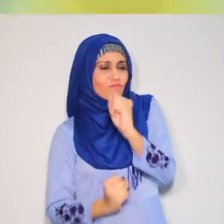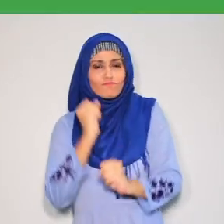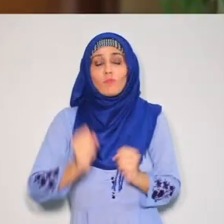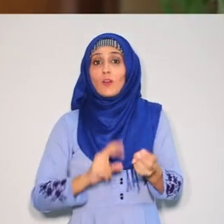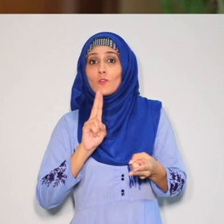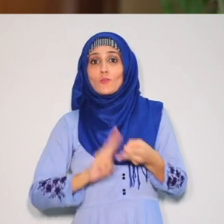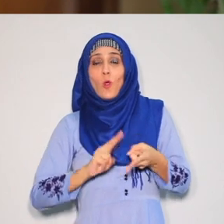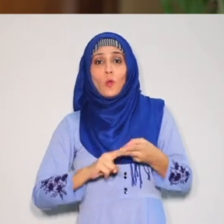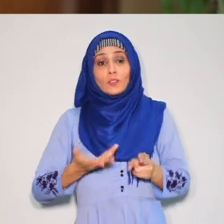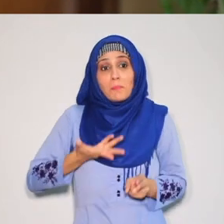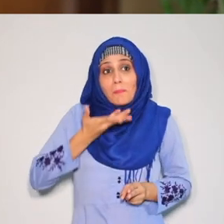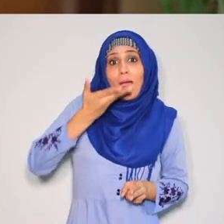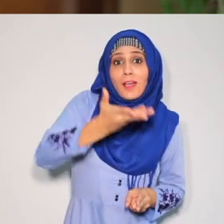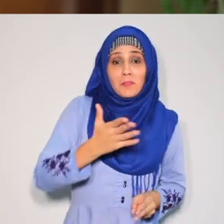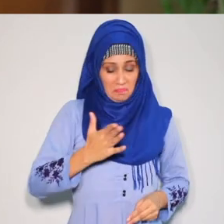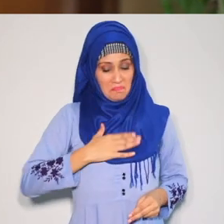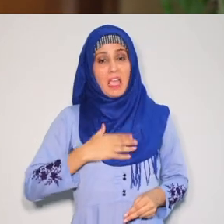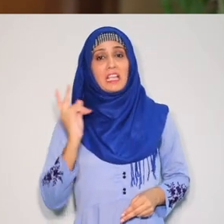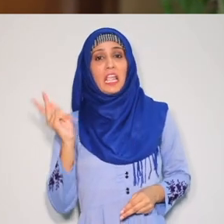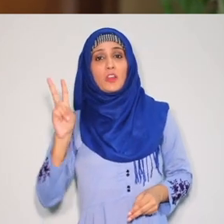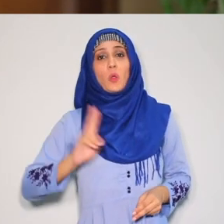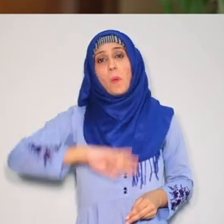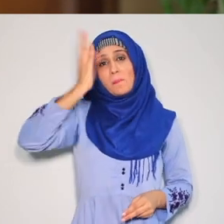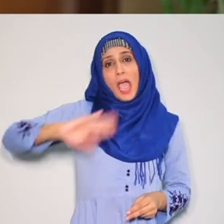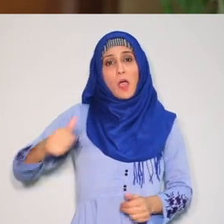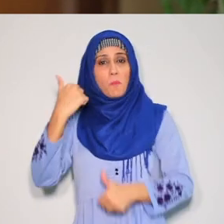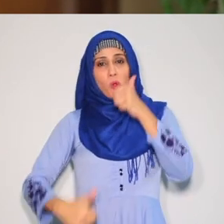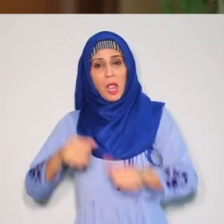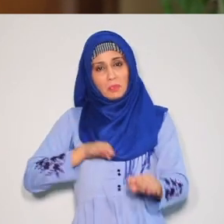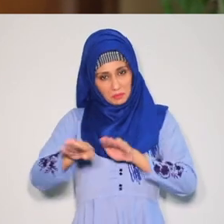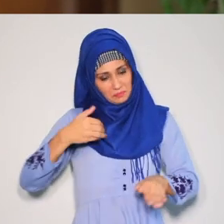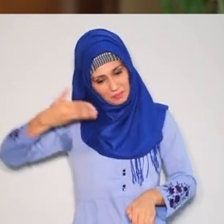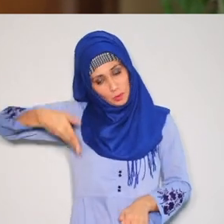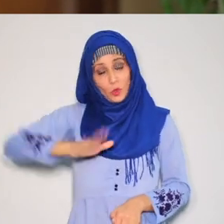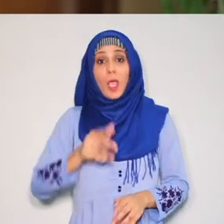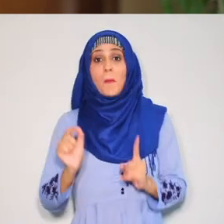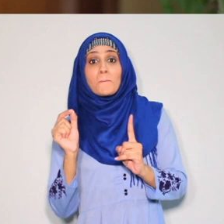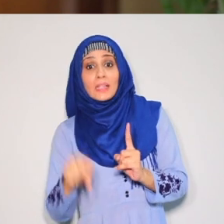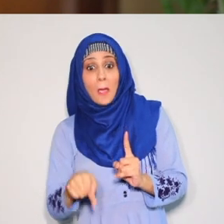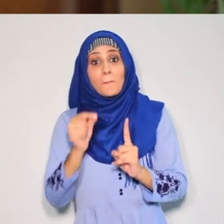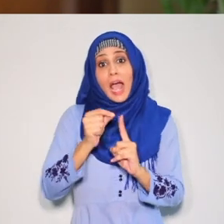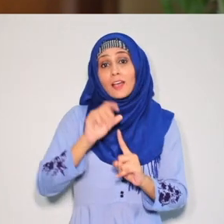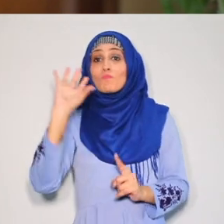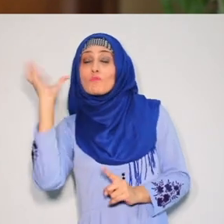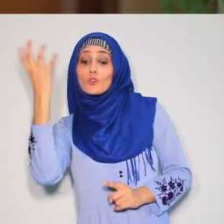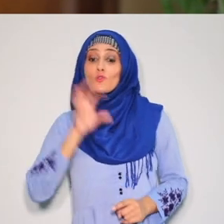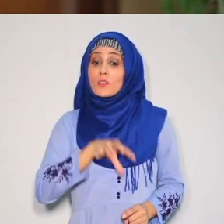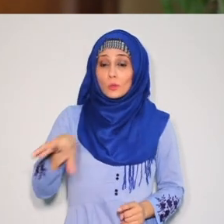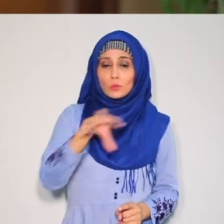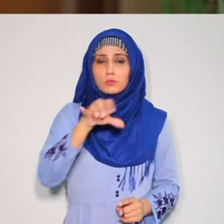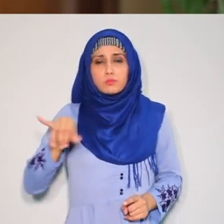अपने दोस्तों के पास आया और कहा, मैं K2 रेस में हिस्सा ले रहा हूँ। ये पाकिस्तान की मशहूर जगहों से गुजरती